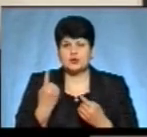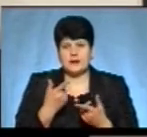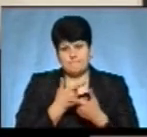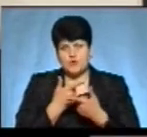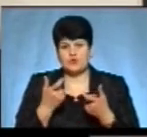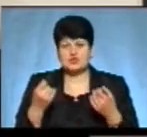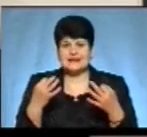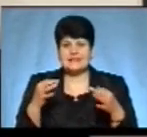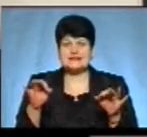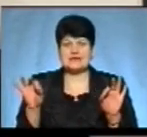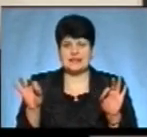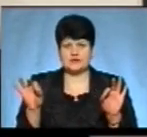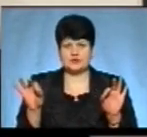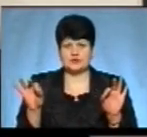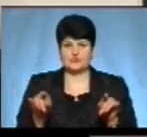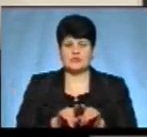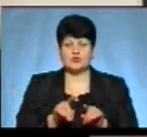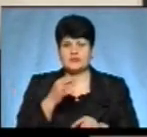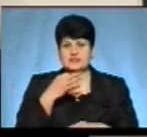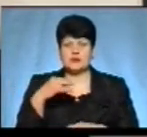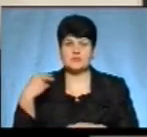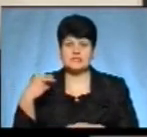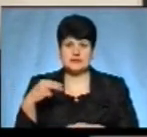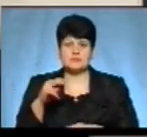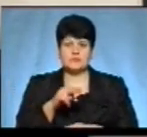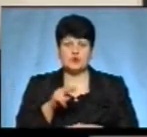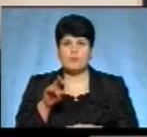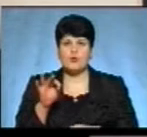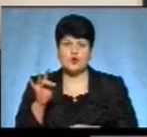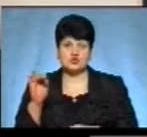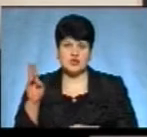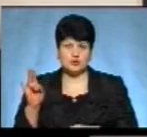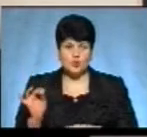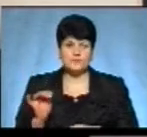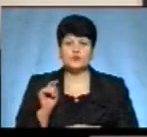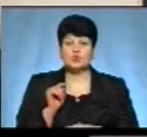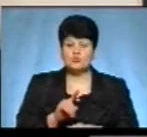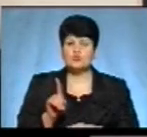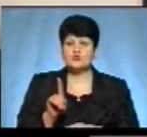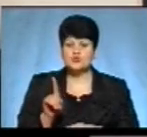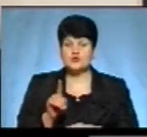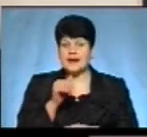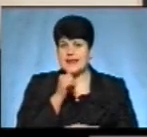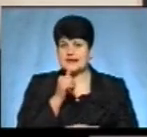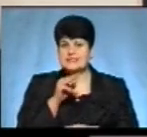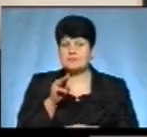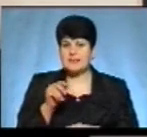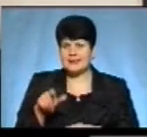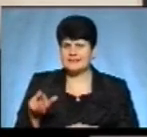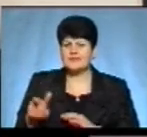проголошення незалежності, як сказав президент Петро Порошенко. Чому? Тому що експерти ще задовго до цих